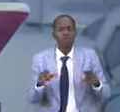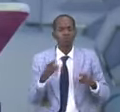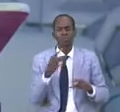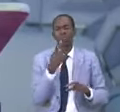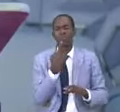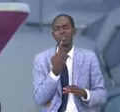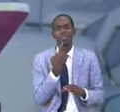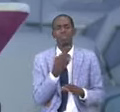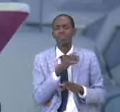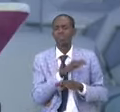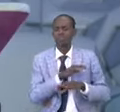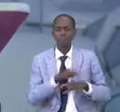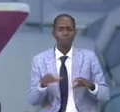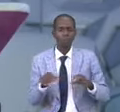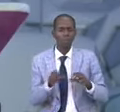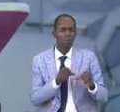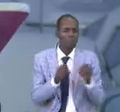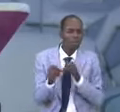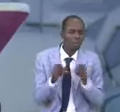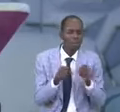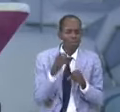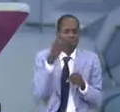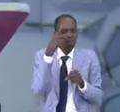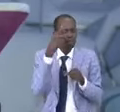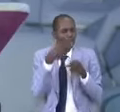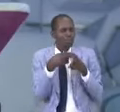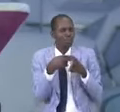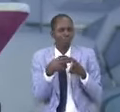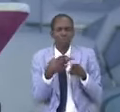ne combat pas pour les choses temporaires